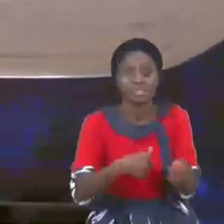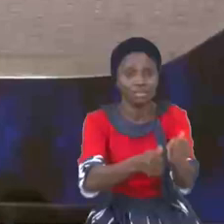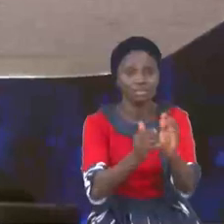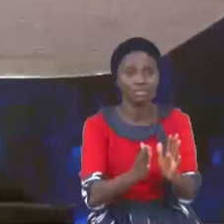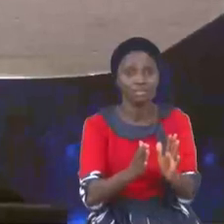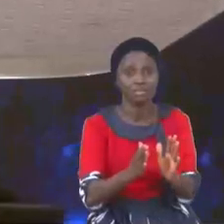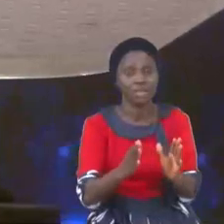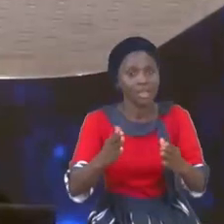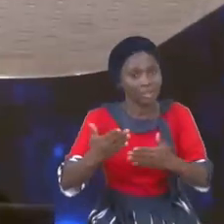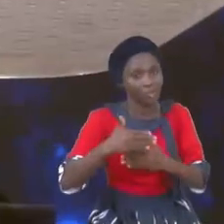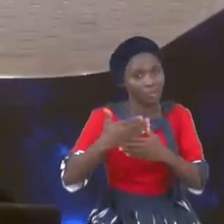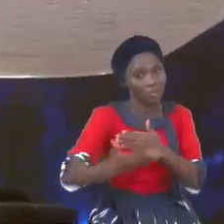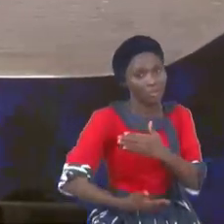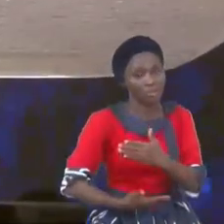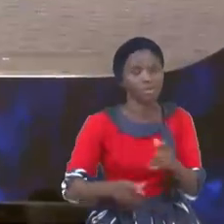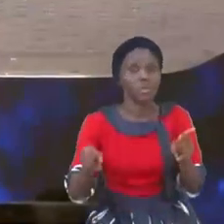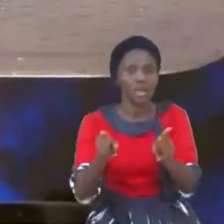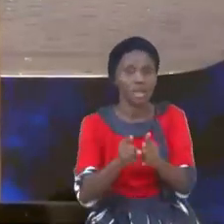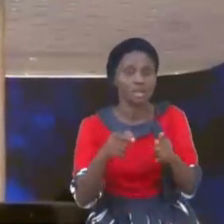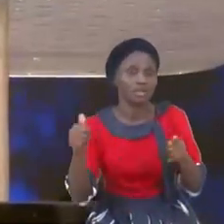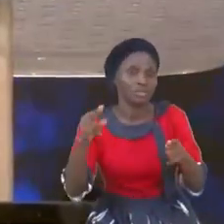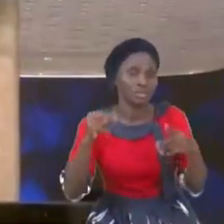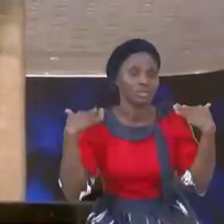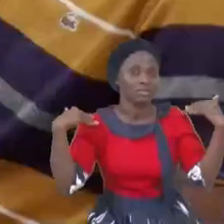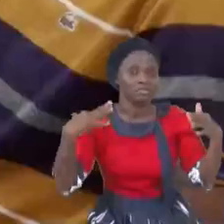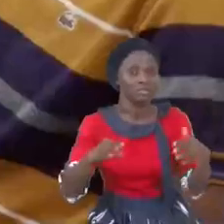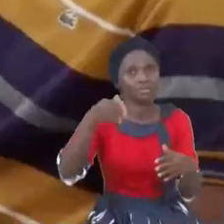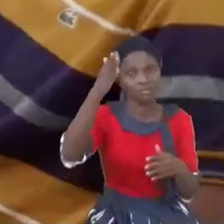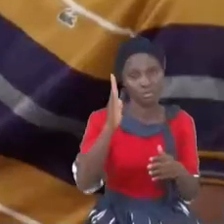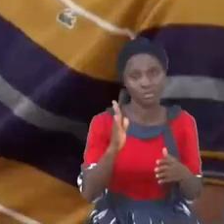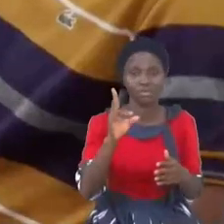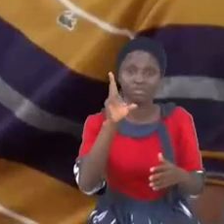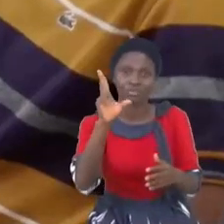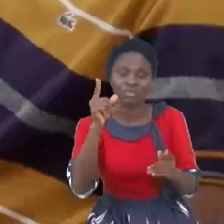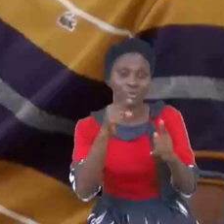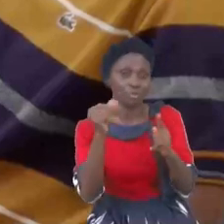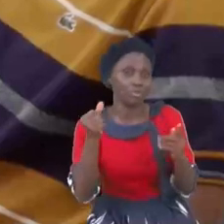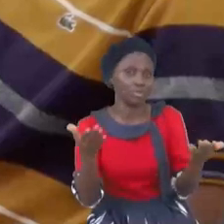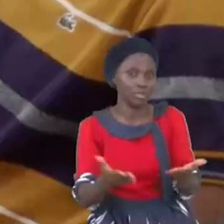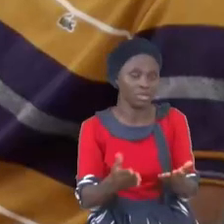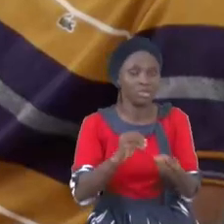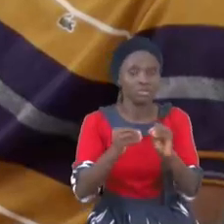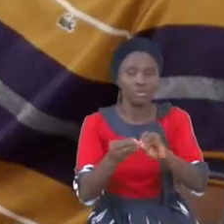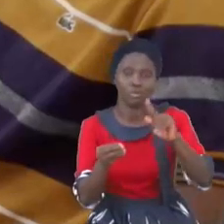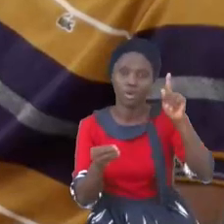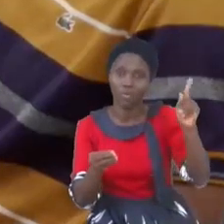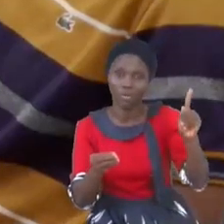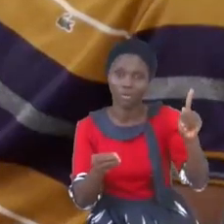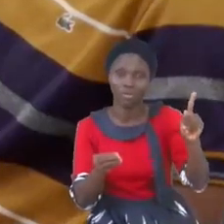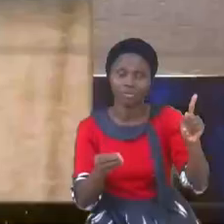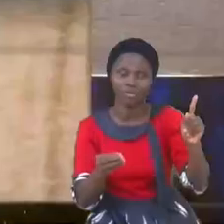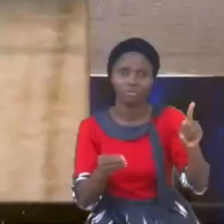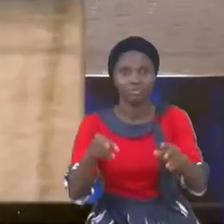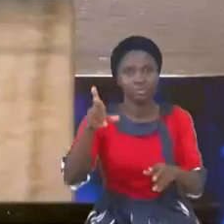comme un ange de Dieu. Nous allons voir trois sous-thèmes ici. Première partie ici, c'est le nouvel